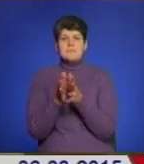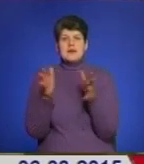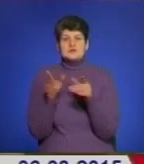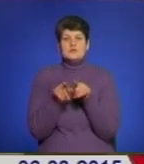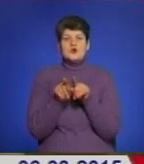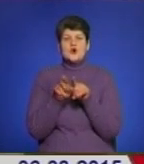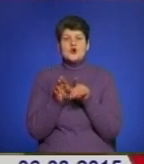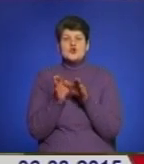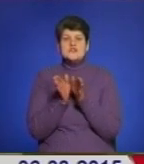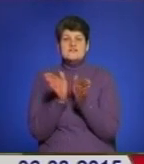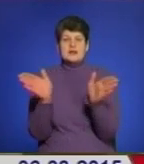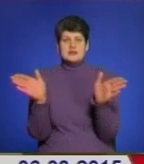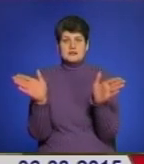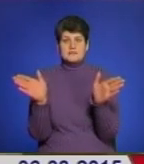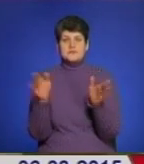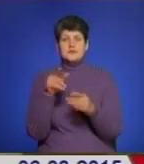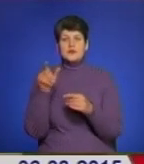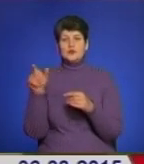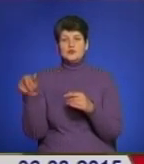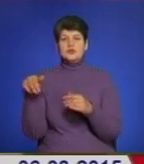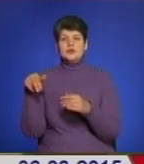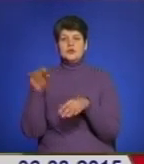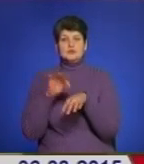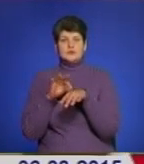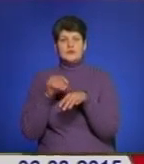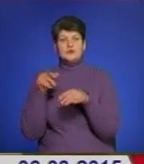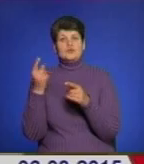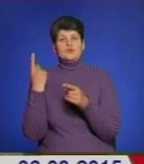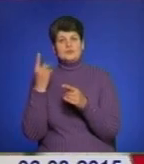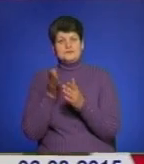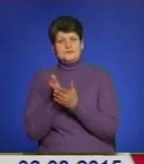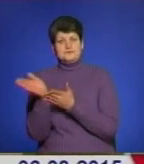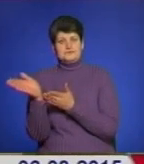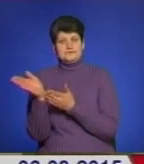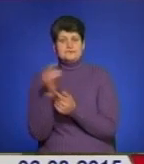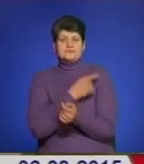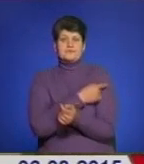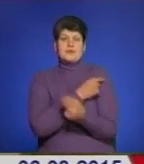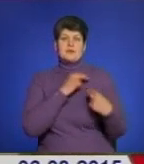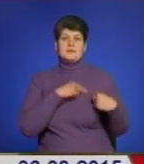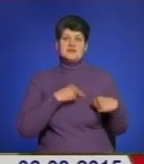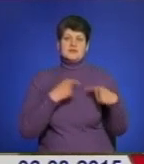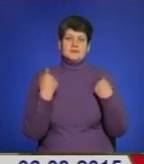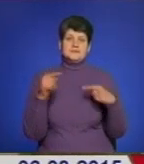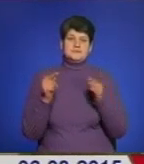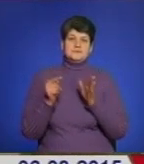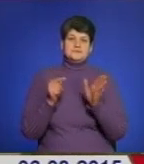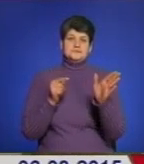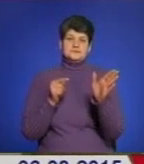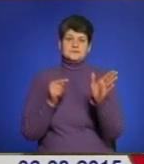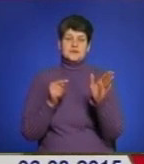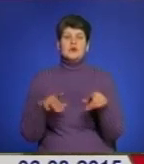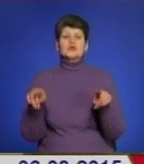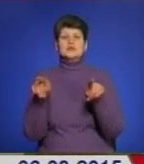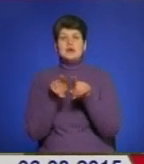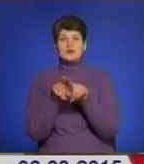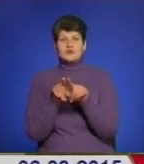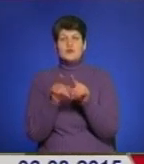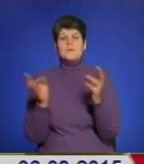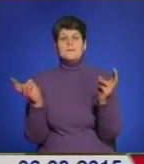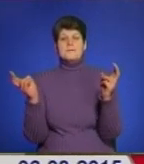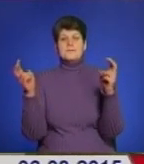що пацієнти йдуть по одним маршрутам, медперсонал йде слідуючим маршрутом, і так само вони входять